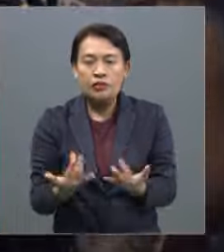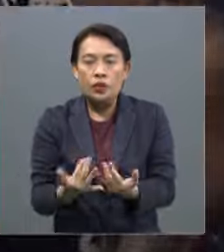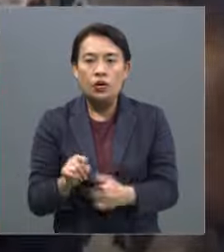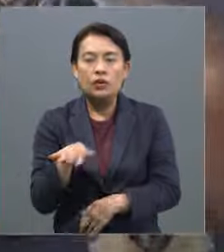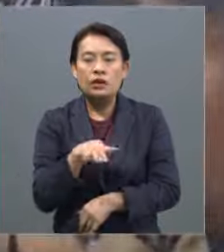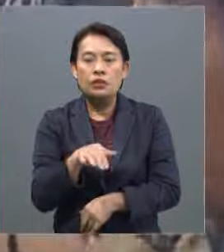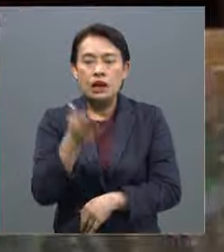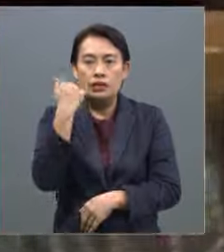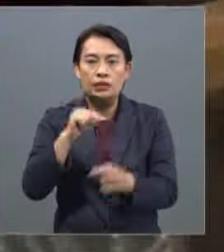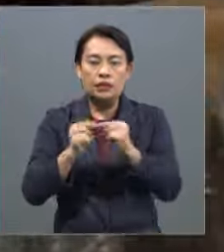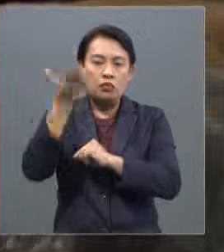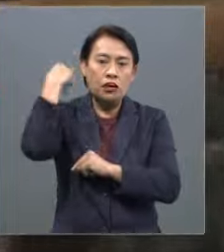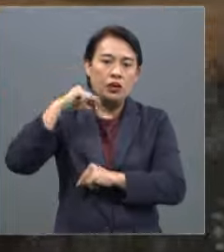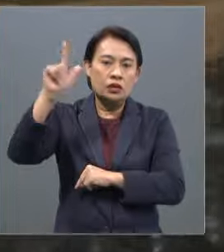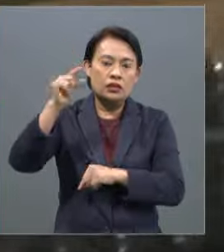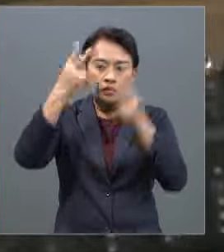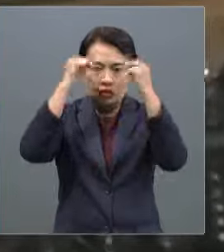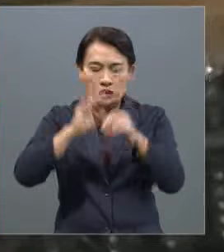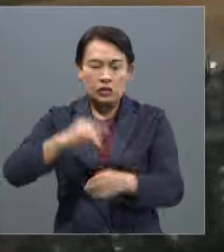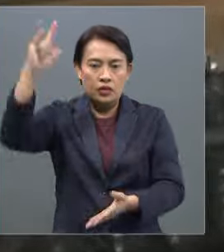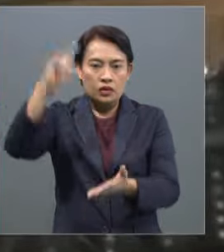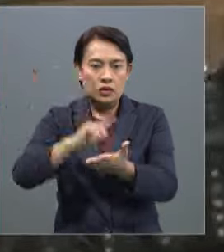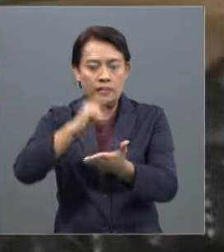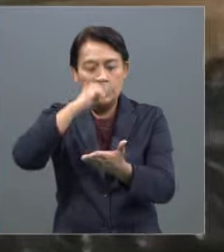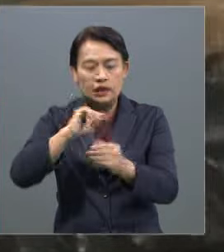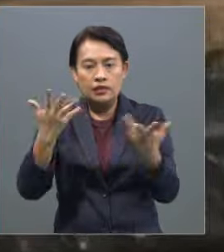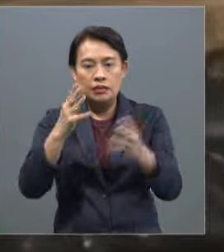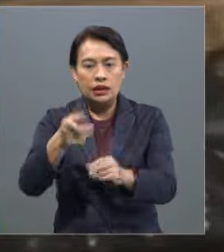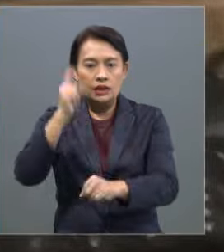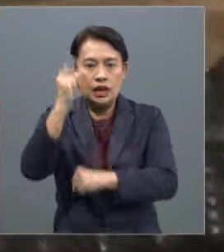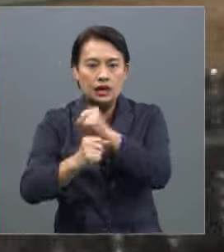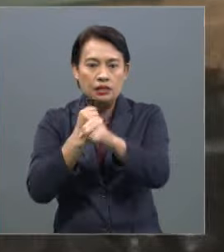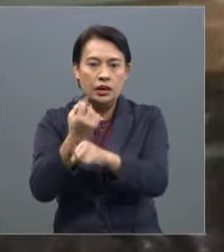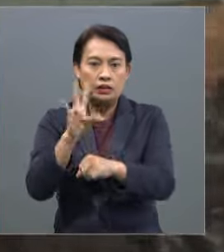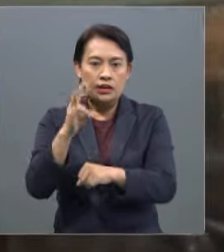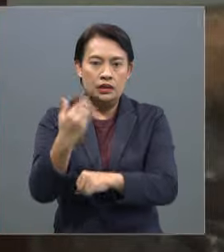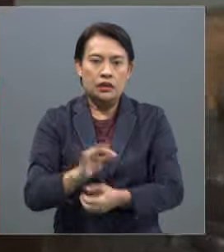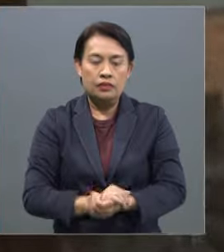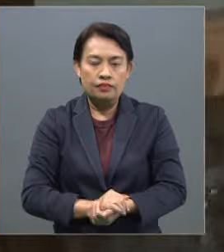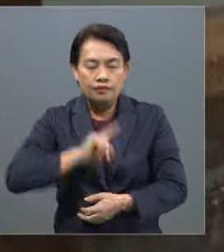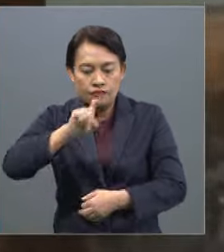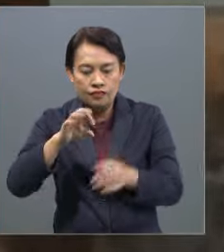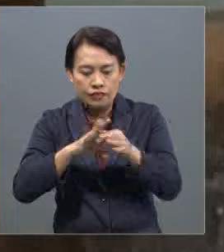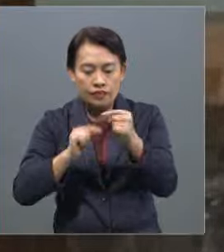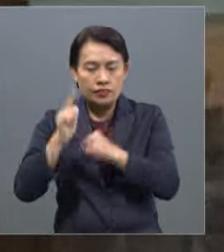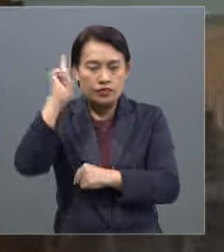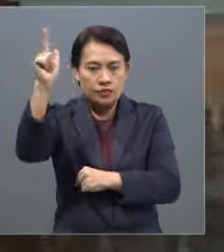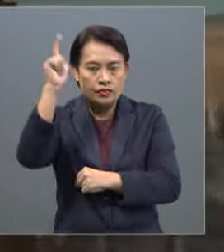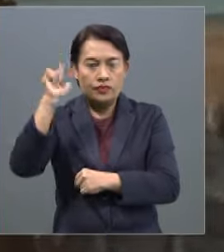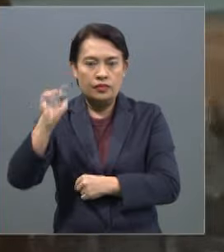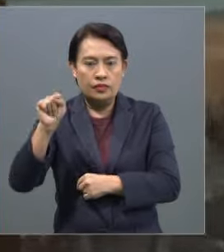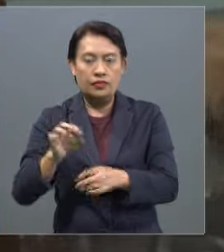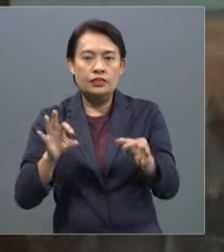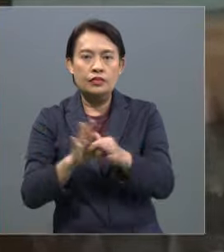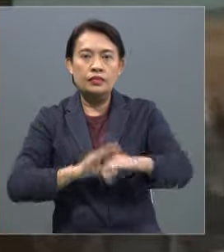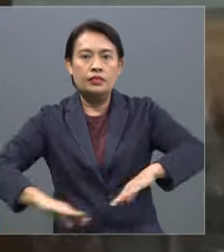เคยเป็นนายกรัฐมนตรีและไม่ได้กลับบ้านมา17ปีแล้วนะคะก็ถามต่อว่าการเคลื่อนไหวของคุณทักษิณเนี่ยจะเป็นการปูฐาน